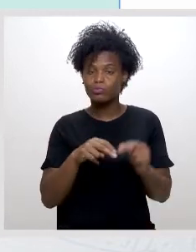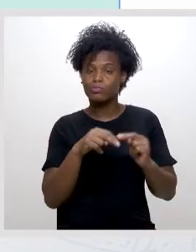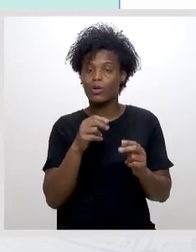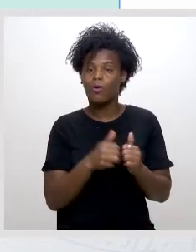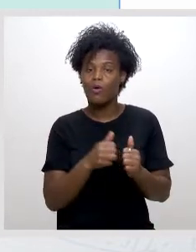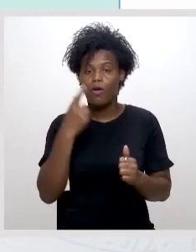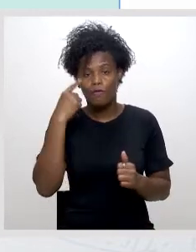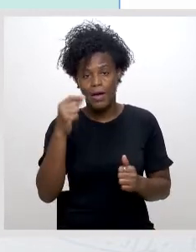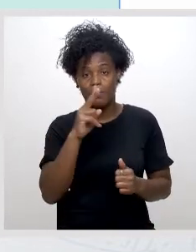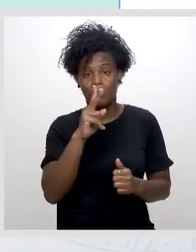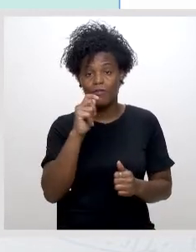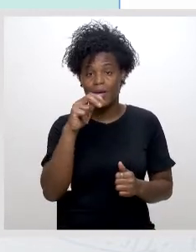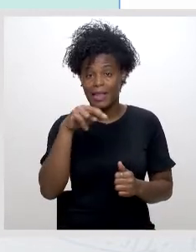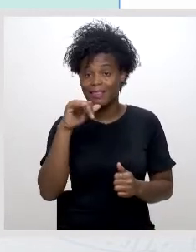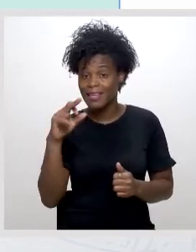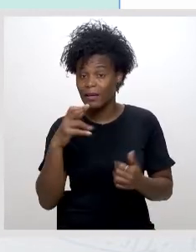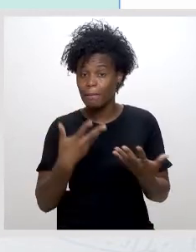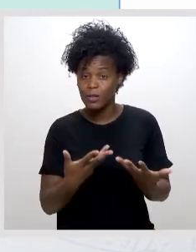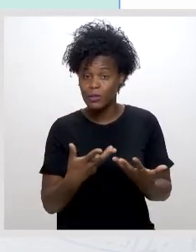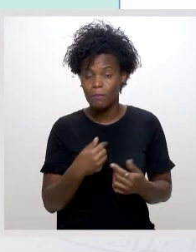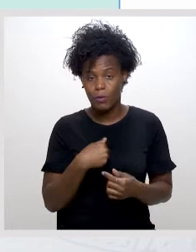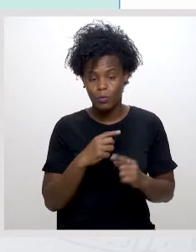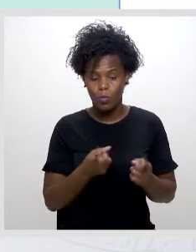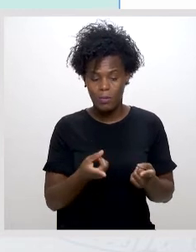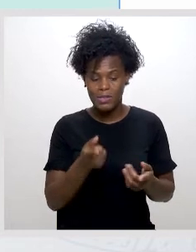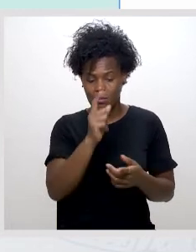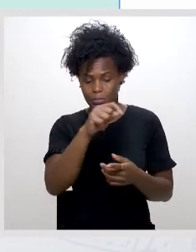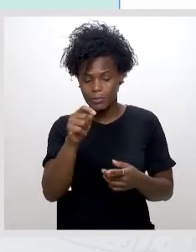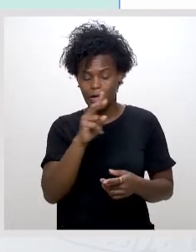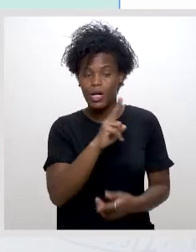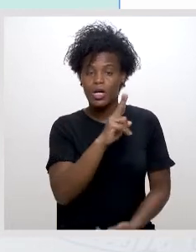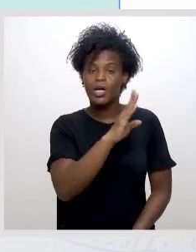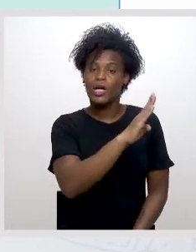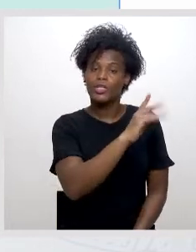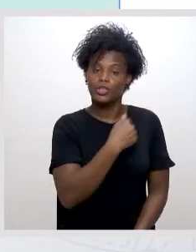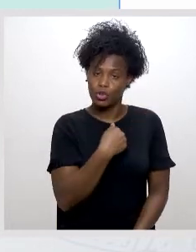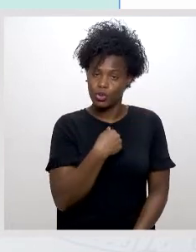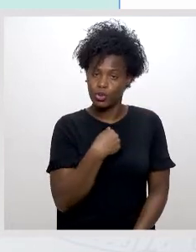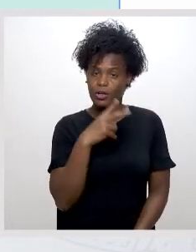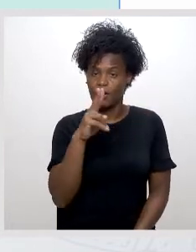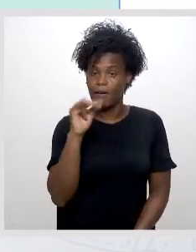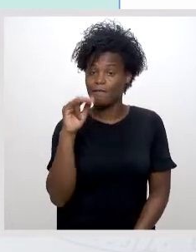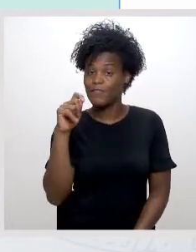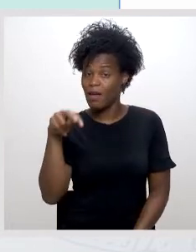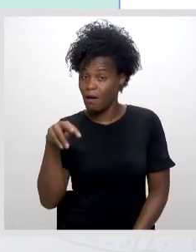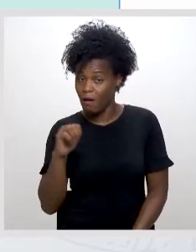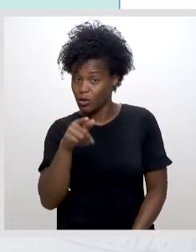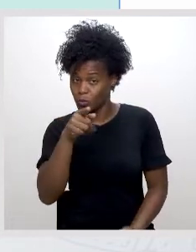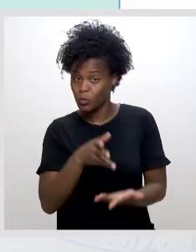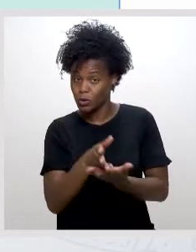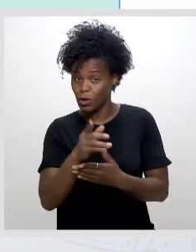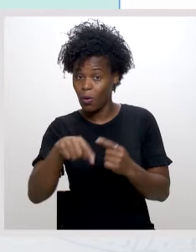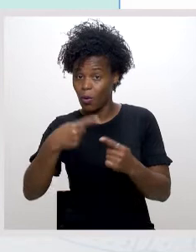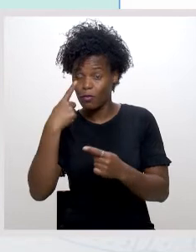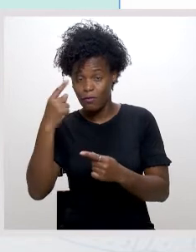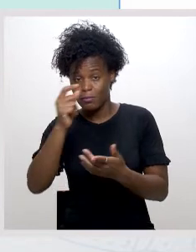le construit avec le verbe venir au présent. J'ai commencé à compléter « je viens ». Tu vas continuer et tu vas compléter